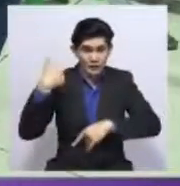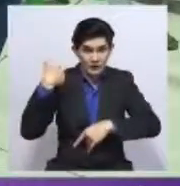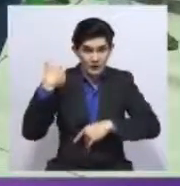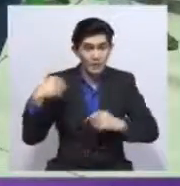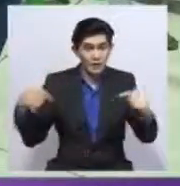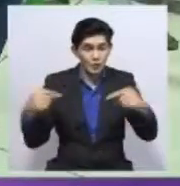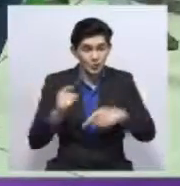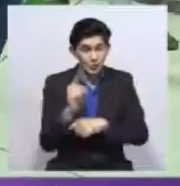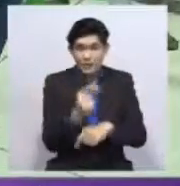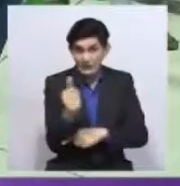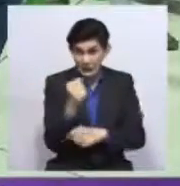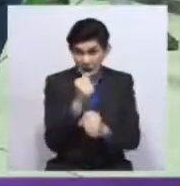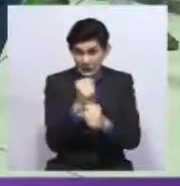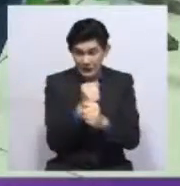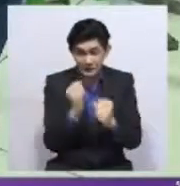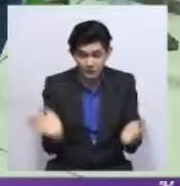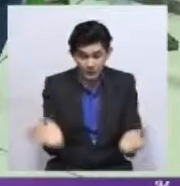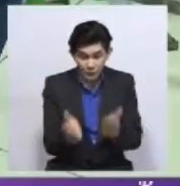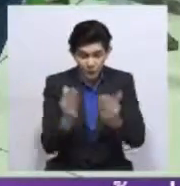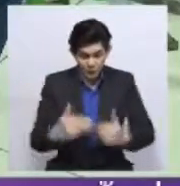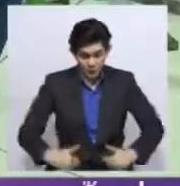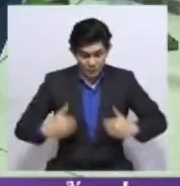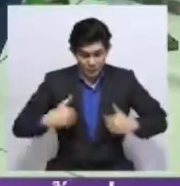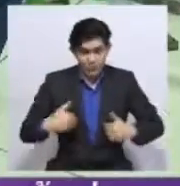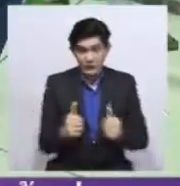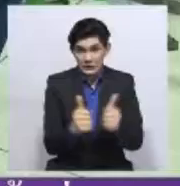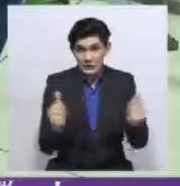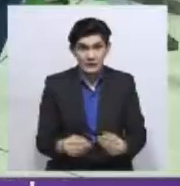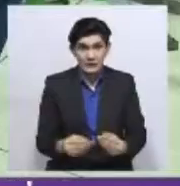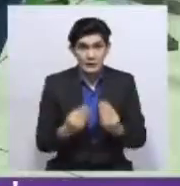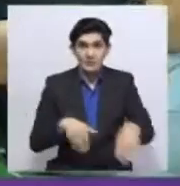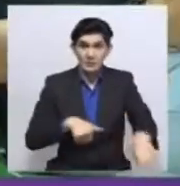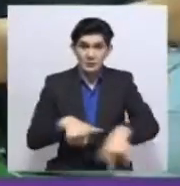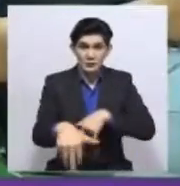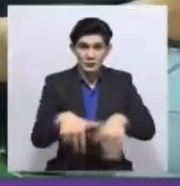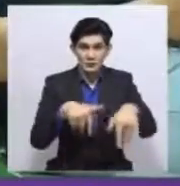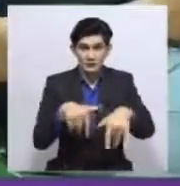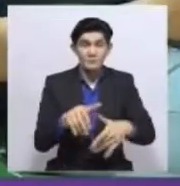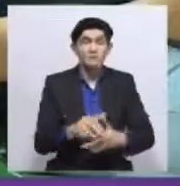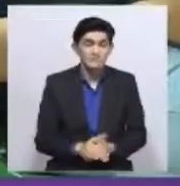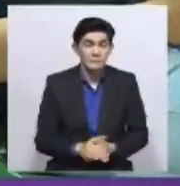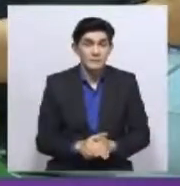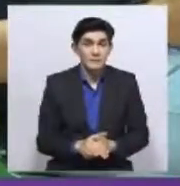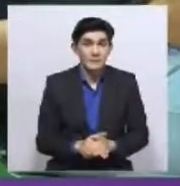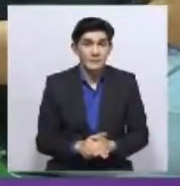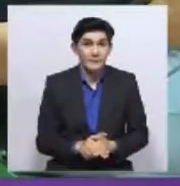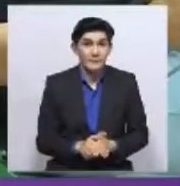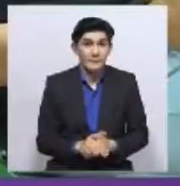ดไฟฟ้าให้อยู่ในสภาพดีส่งเสริมคุณภาพชีวิตที่ดีแก่พี่น้องประชาชนด้วยค่ะ